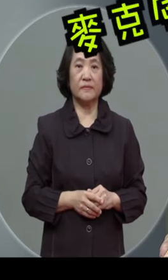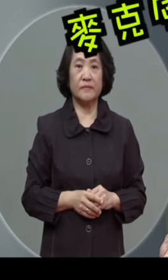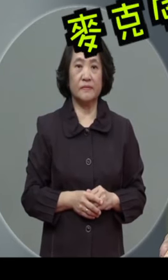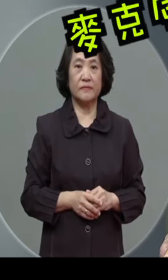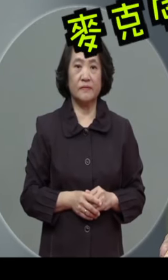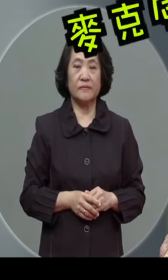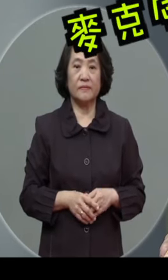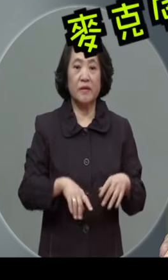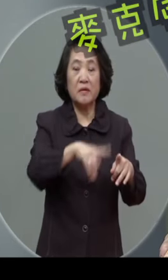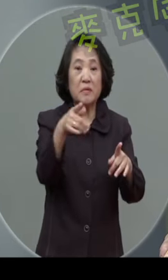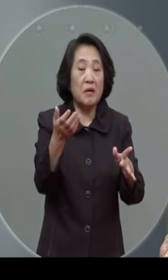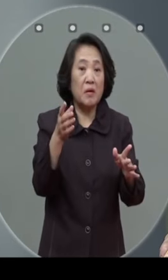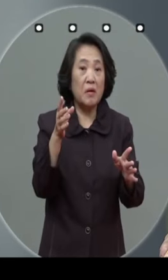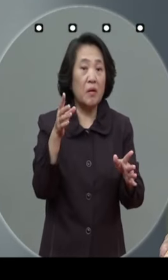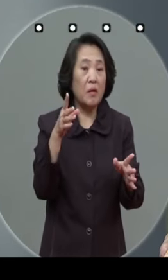恁无听到吼？